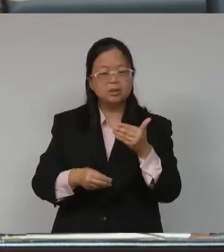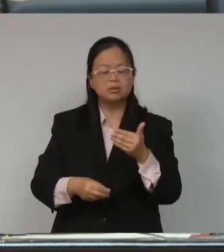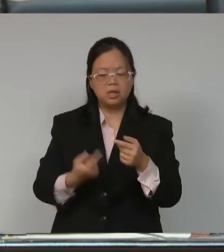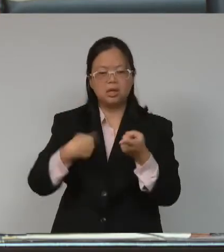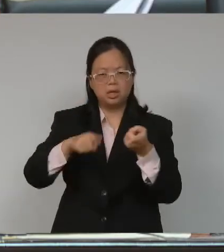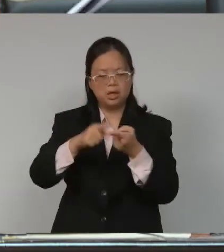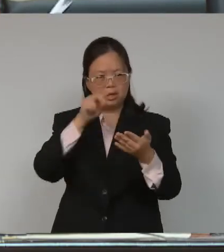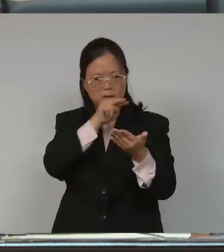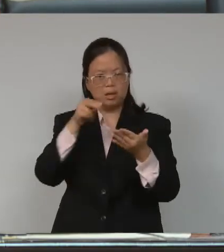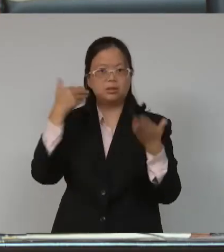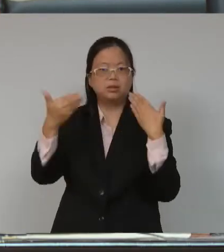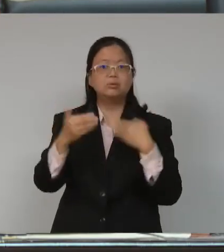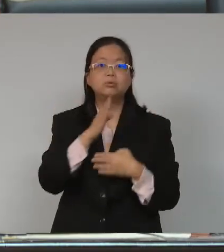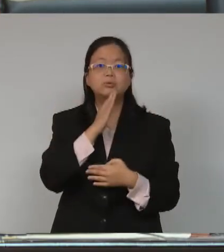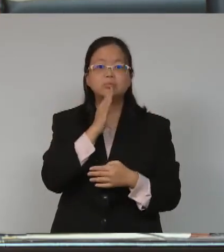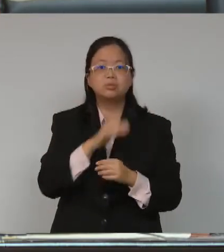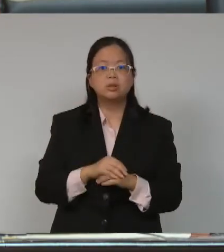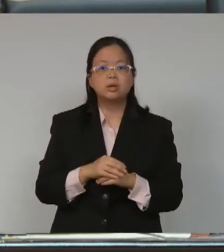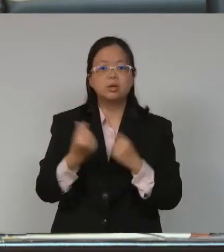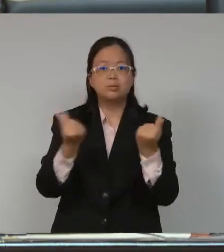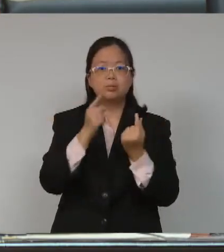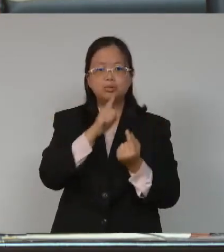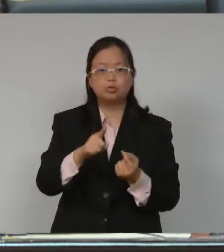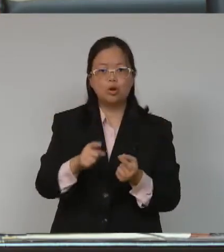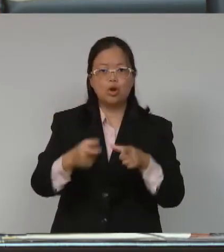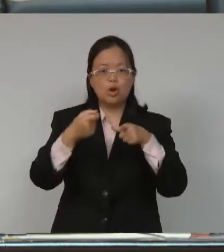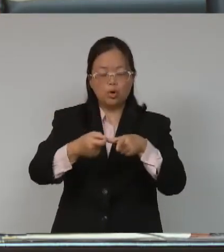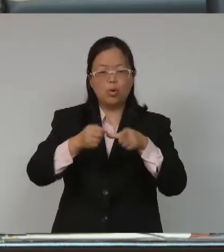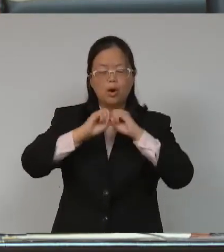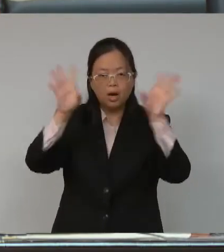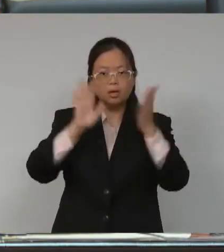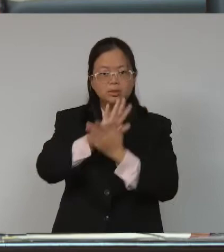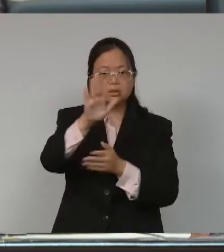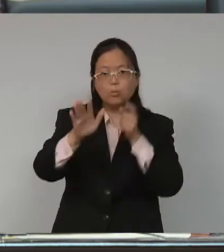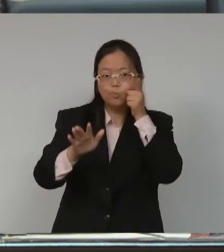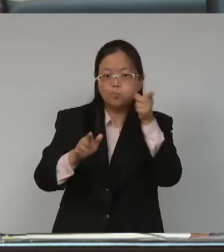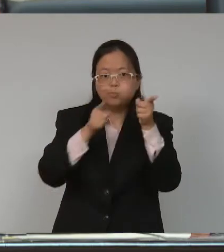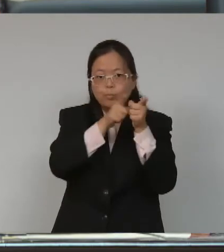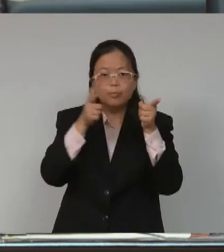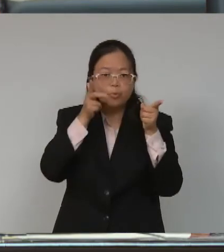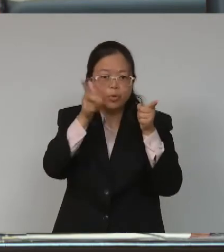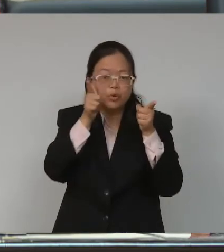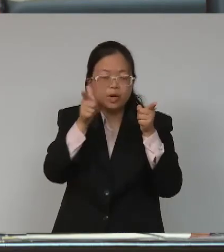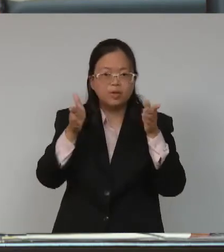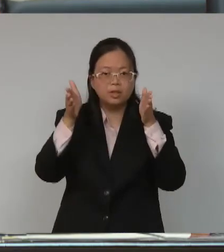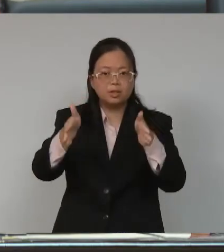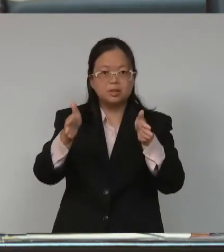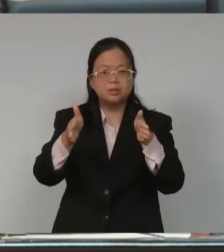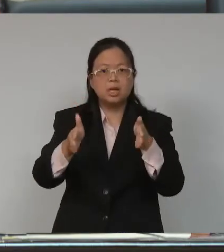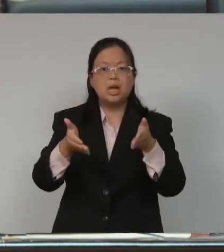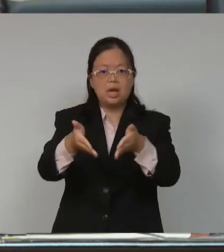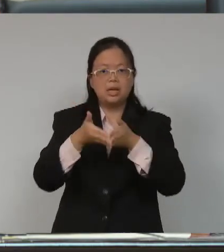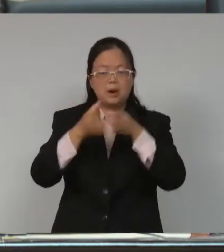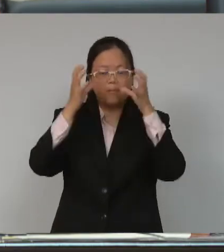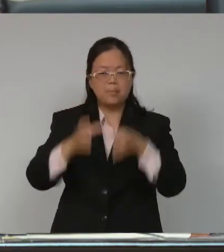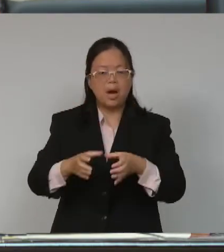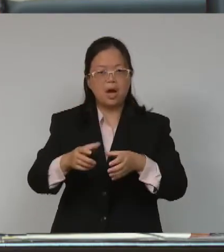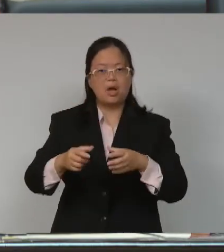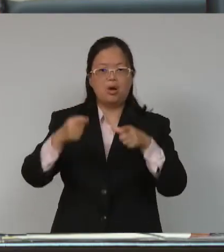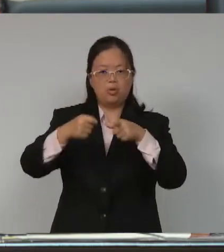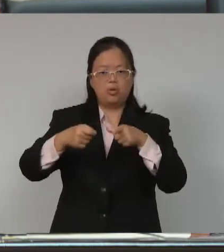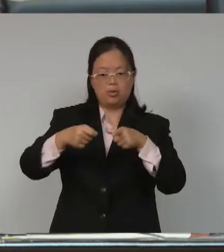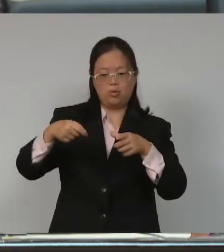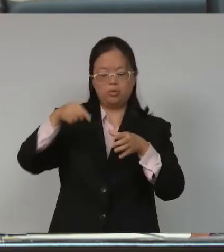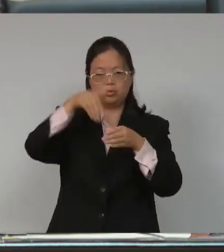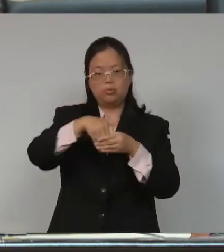这个公民投票公告成立以后1到6个月，啊，就要举行公民投票。然后如果说这个